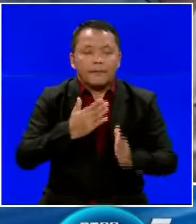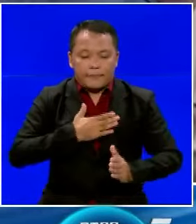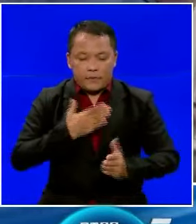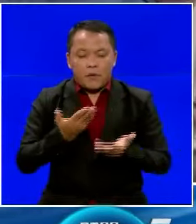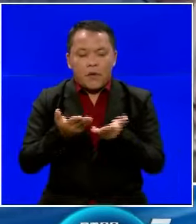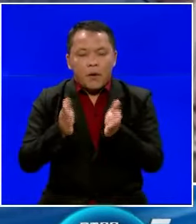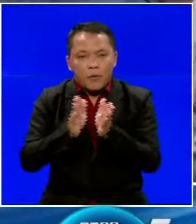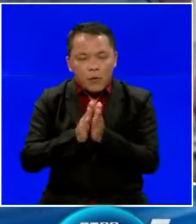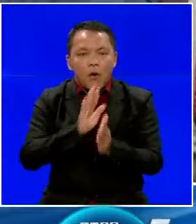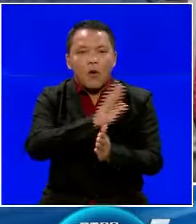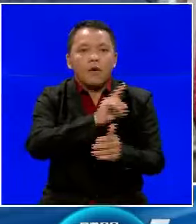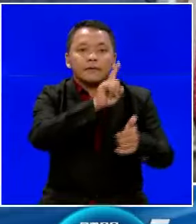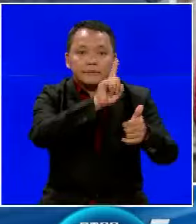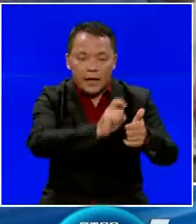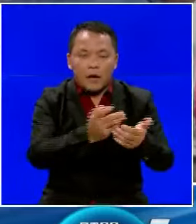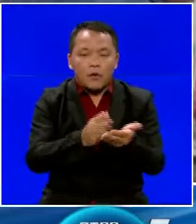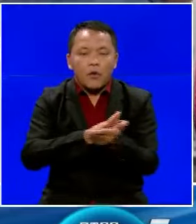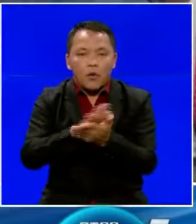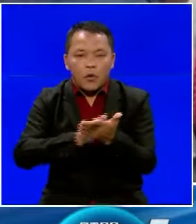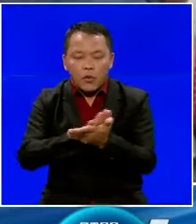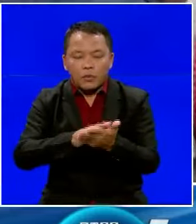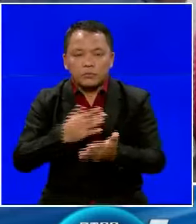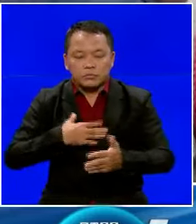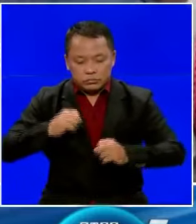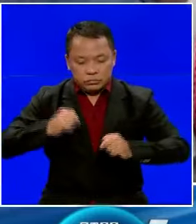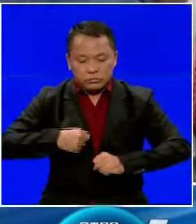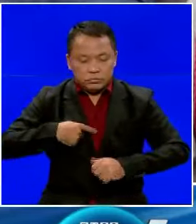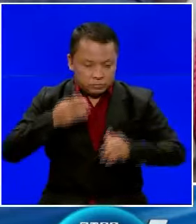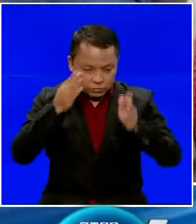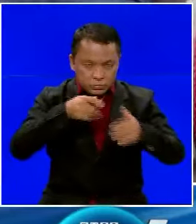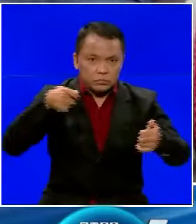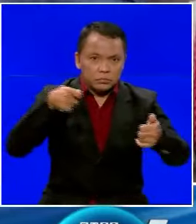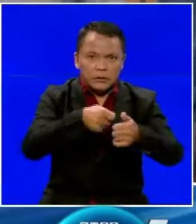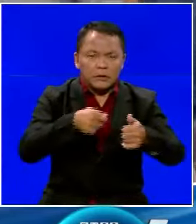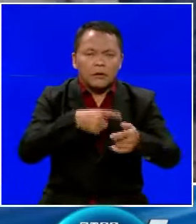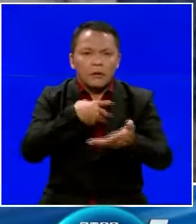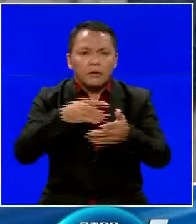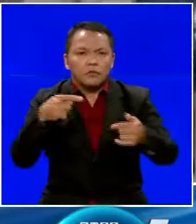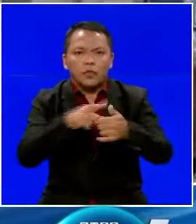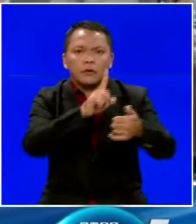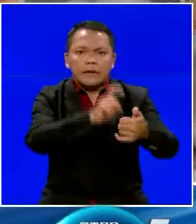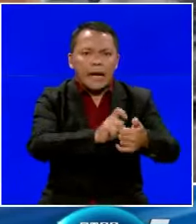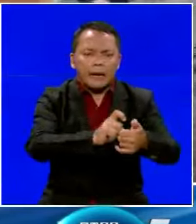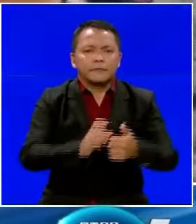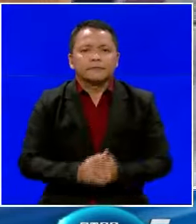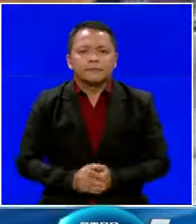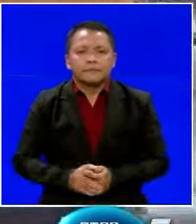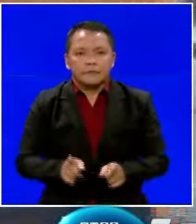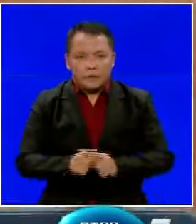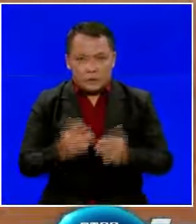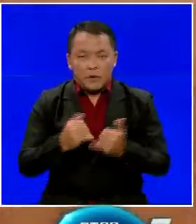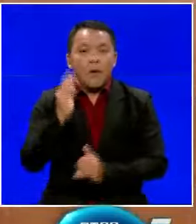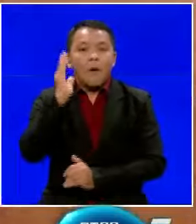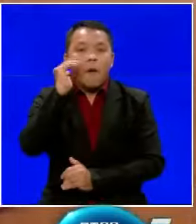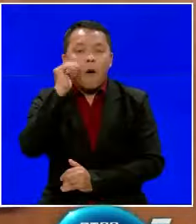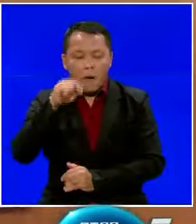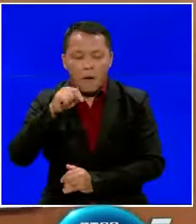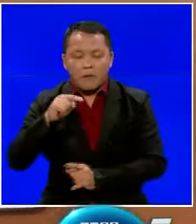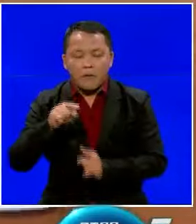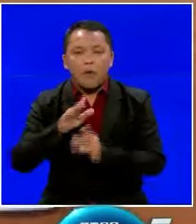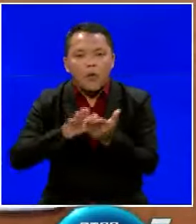ขอโทษครอบครัวของผู้เสียชีวิตยืนยันว่าไม่ได้ตั้งใจให้เหตุการณ์มันเป็นแบบนี้นะคะขณะที่พ่อของโฟโต้เ